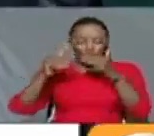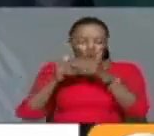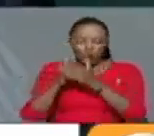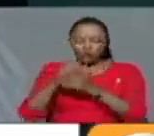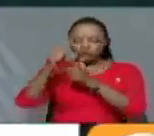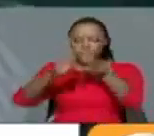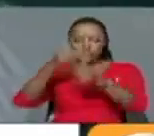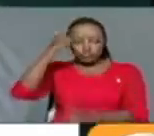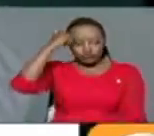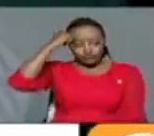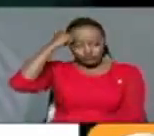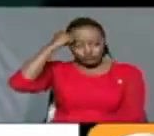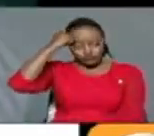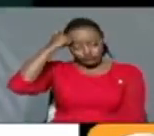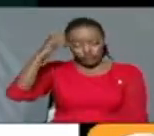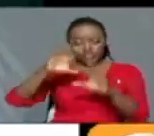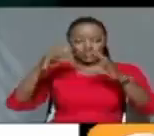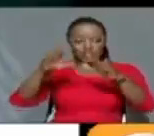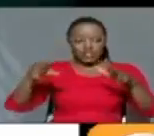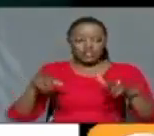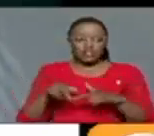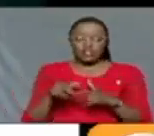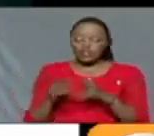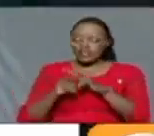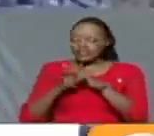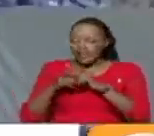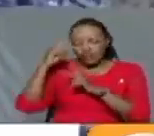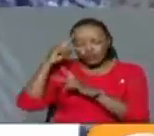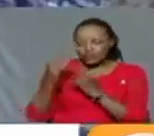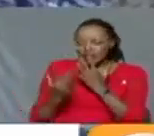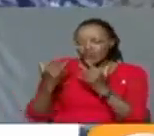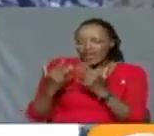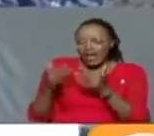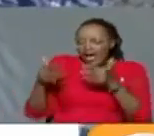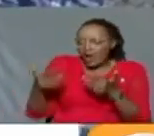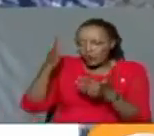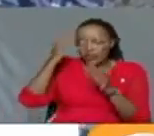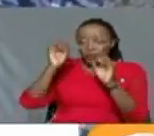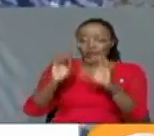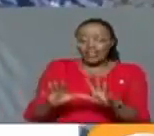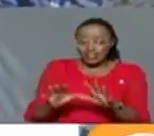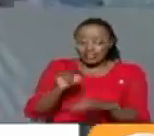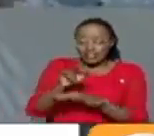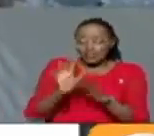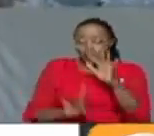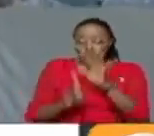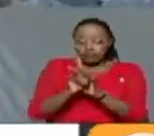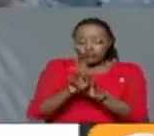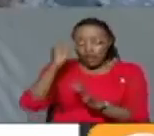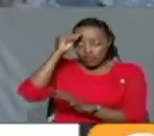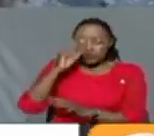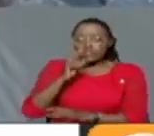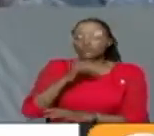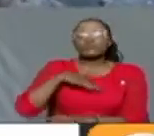preps. Aidha, chanzo cha moto bado hakijabainika, huku maswali yakiibuka baada ya mwanafunzi aliaga